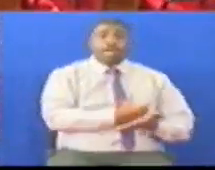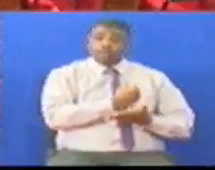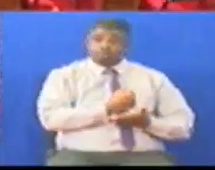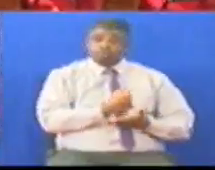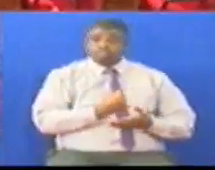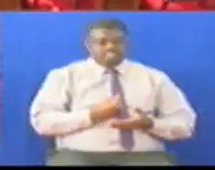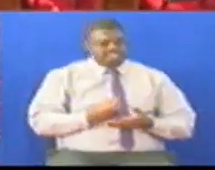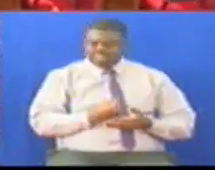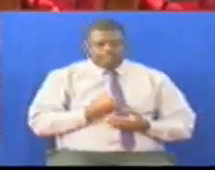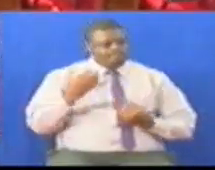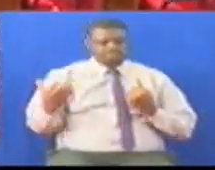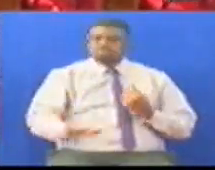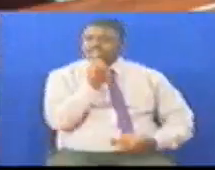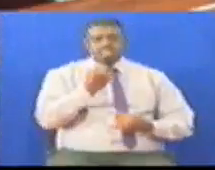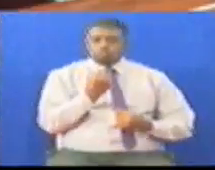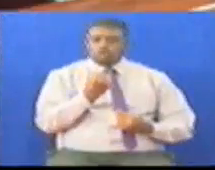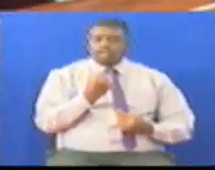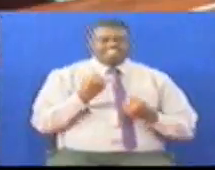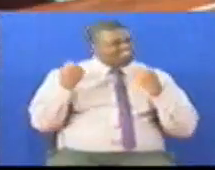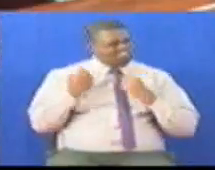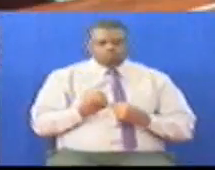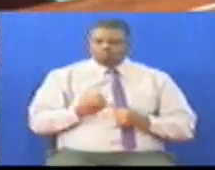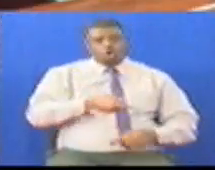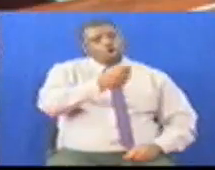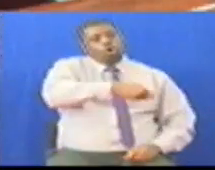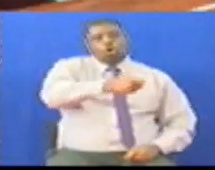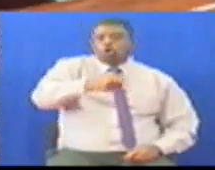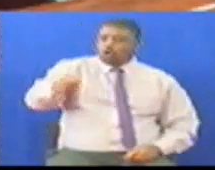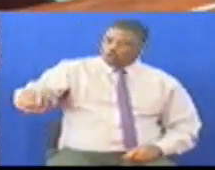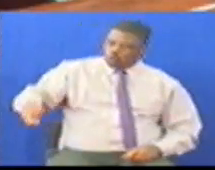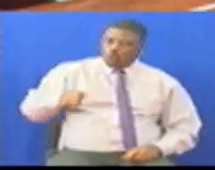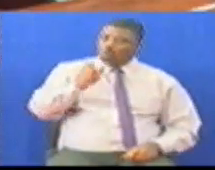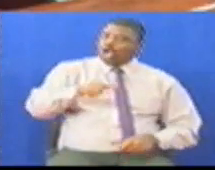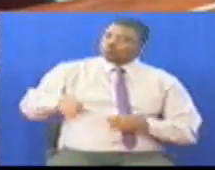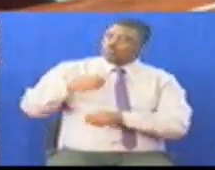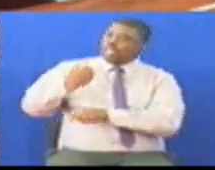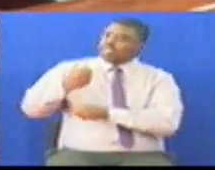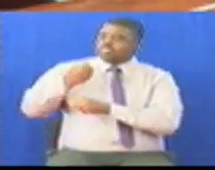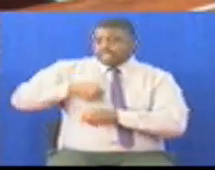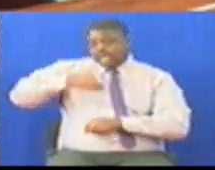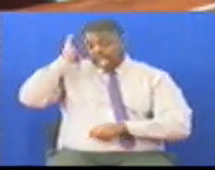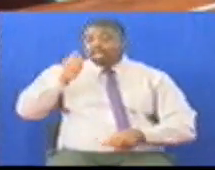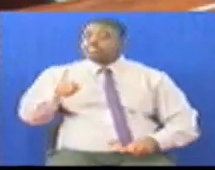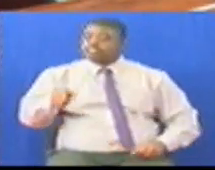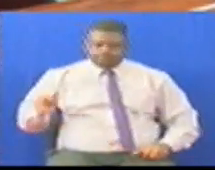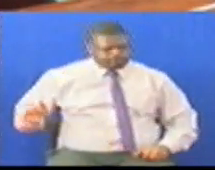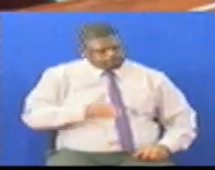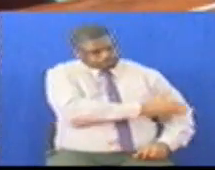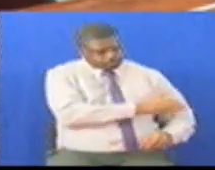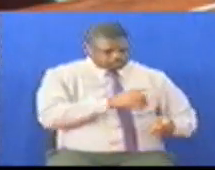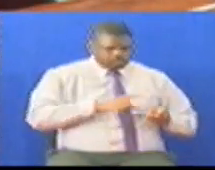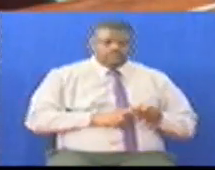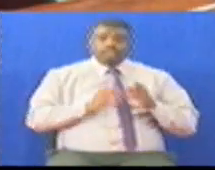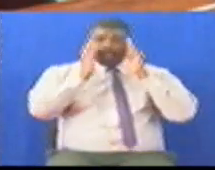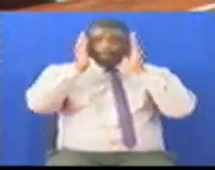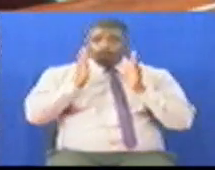tano tusingelifanya. Hongereni sana watumishi wa umma. Napenda kumpongeza Mheshimiwa Samia Suluhu